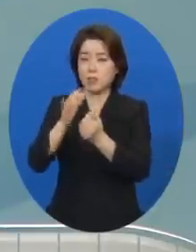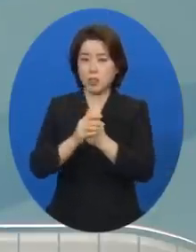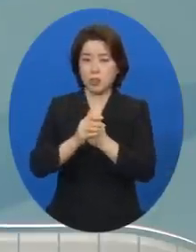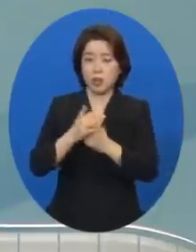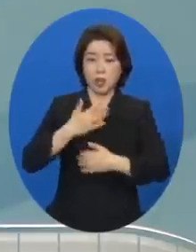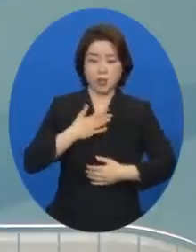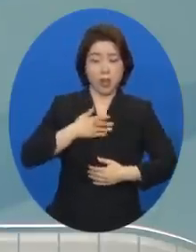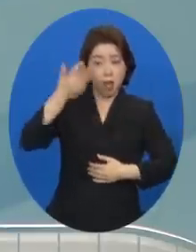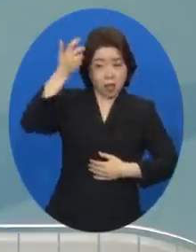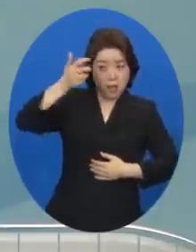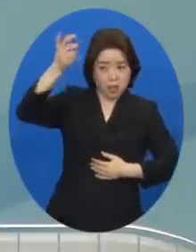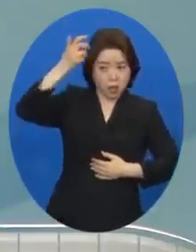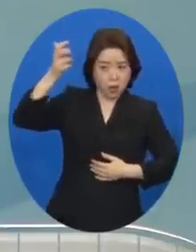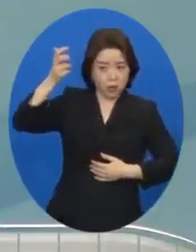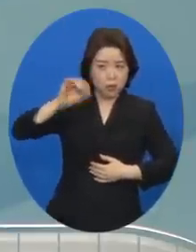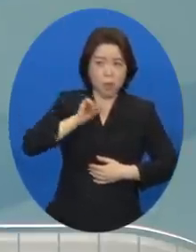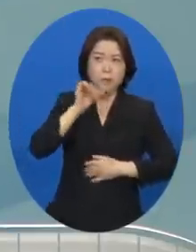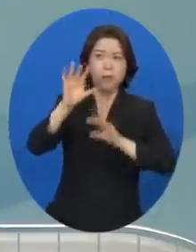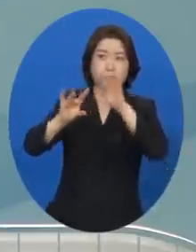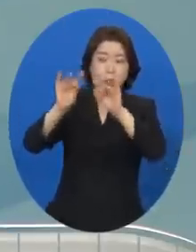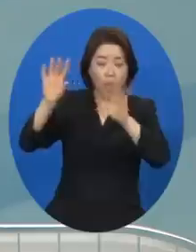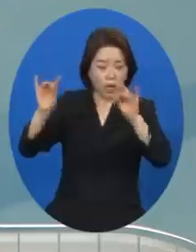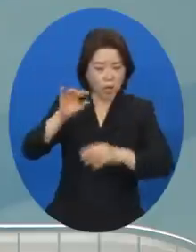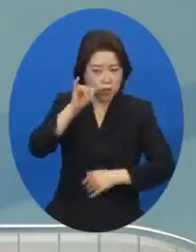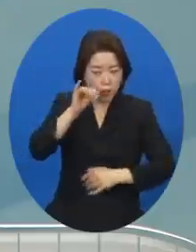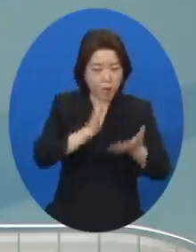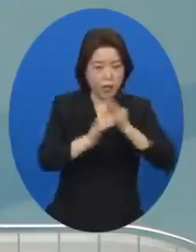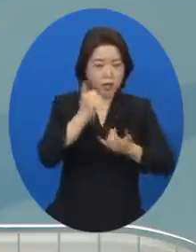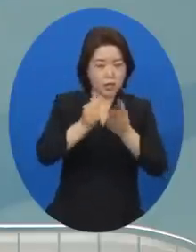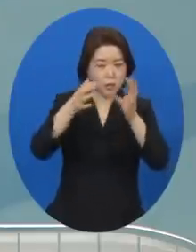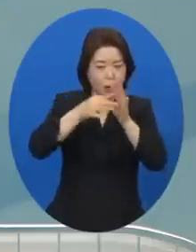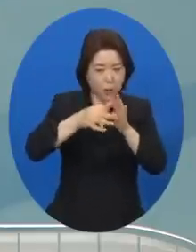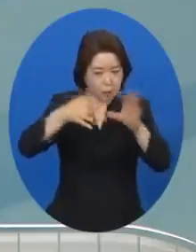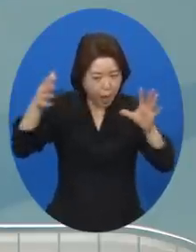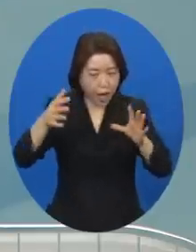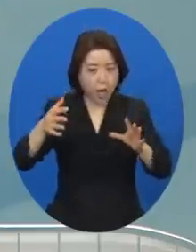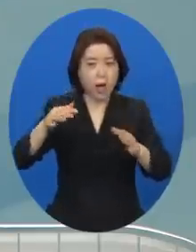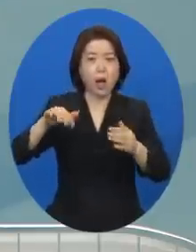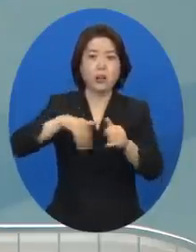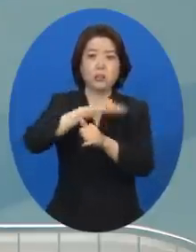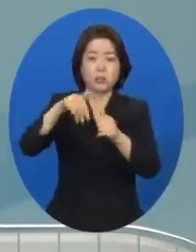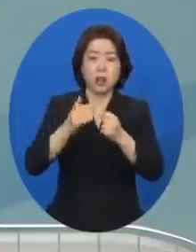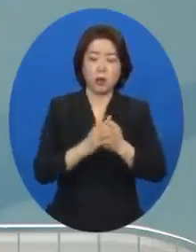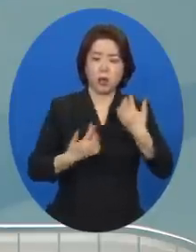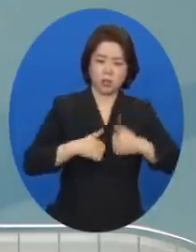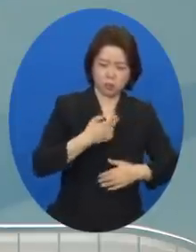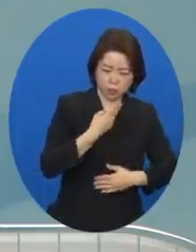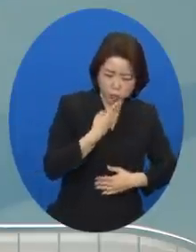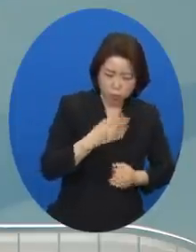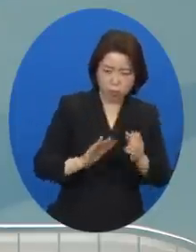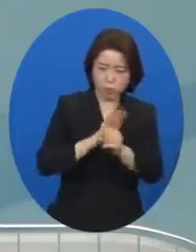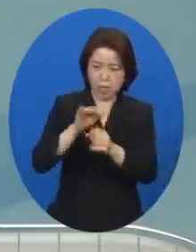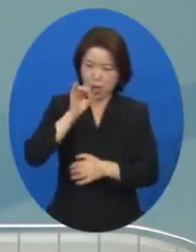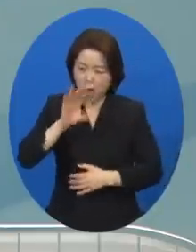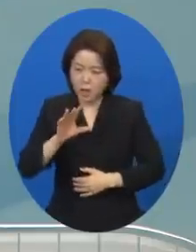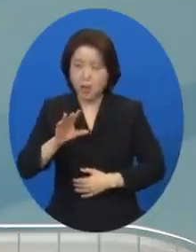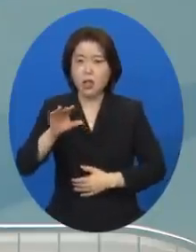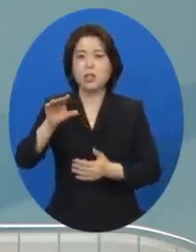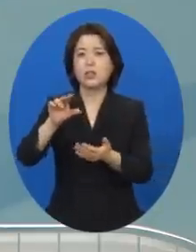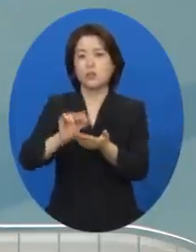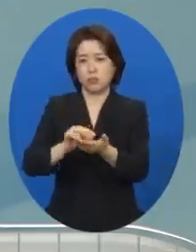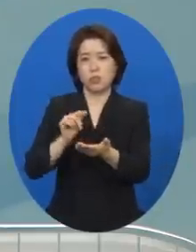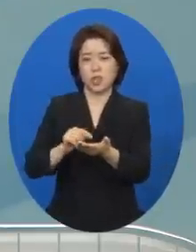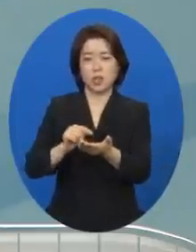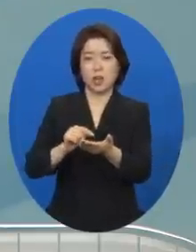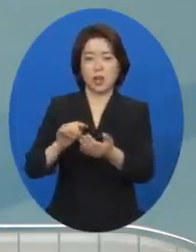궁핍한 입니다 예수님과의 관계가 끊어진 상태에서 기쁨도 없고 사랑도 안되는 문제가